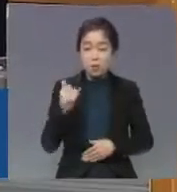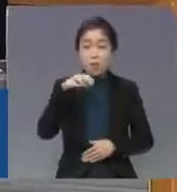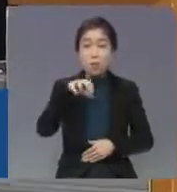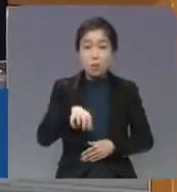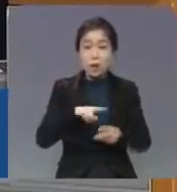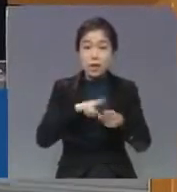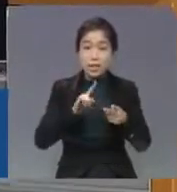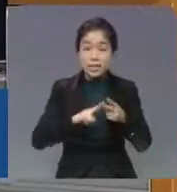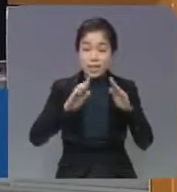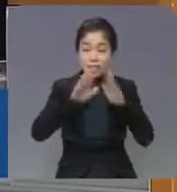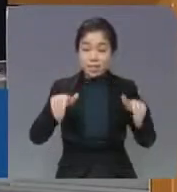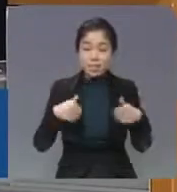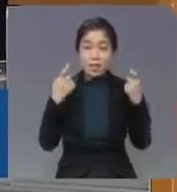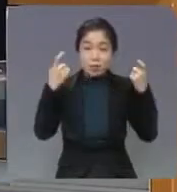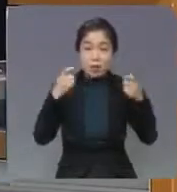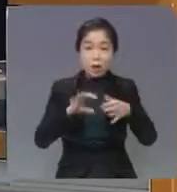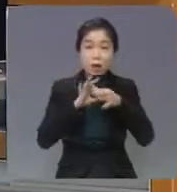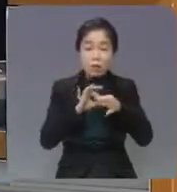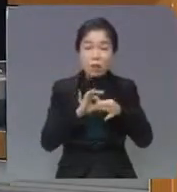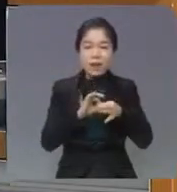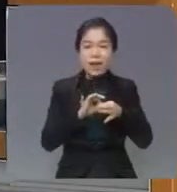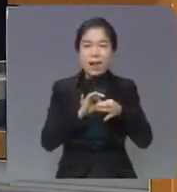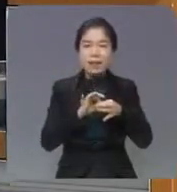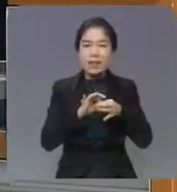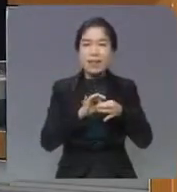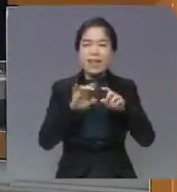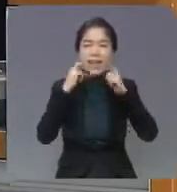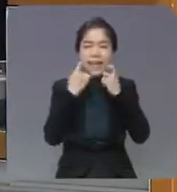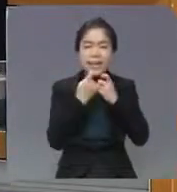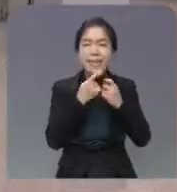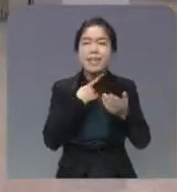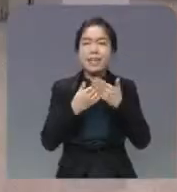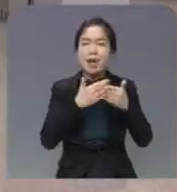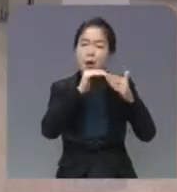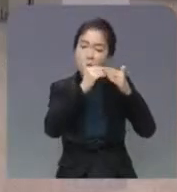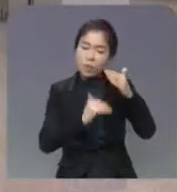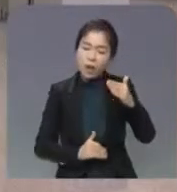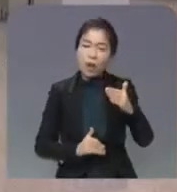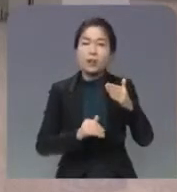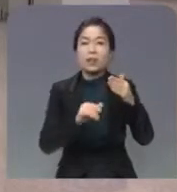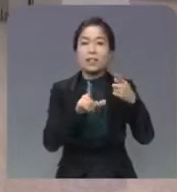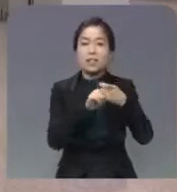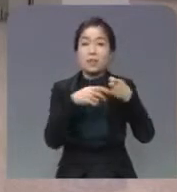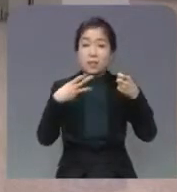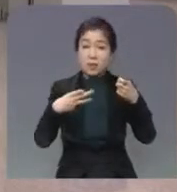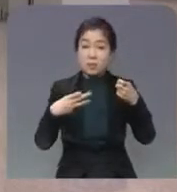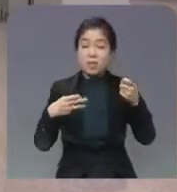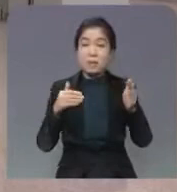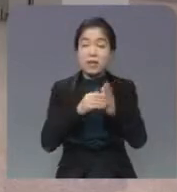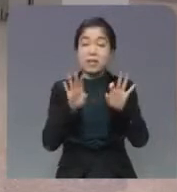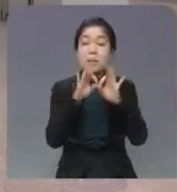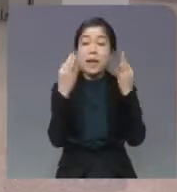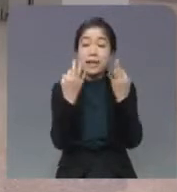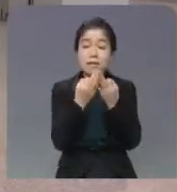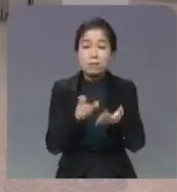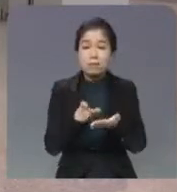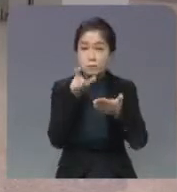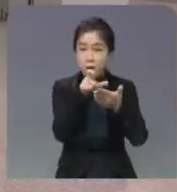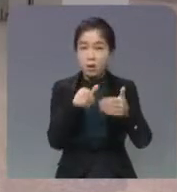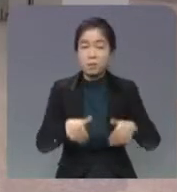무안국제공항이나 전남관광과 관련한 사연을 오는 13일까지 전남관광재단 페이스북에 남기면